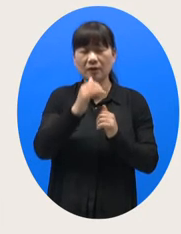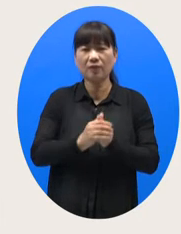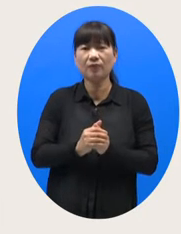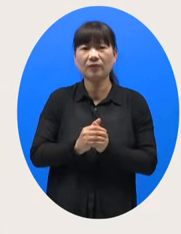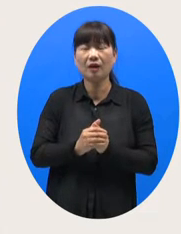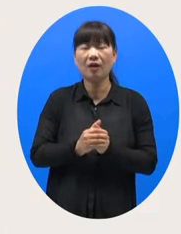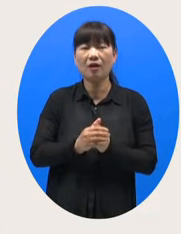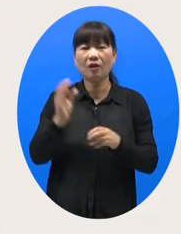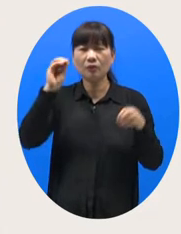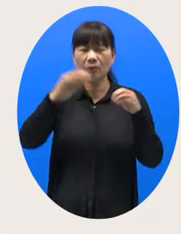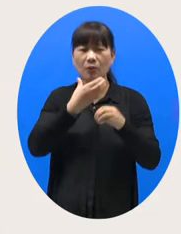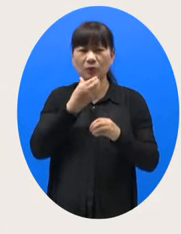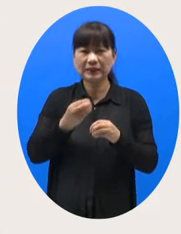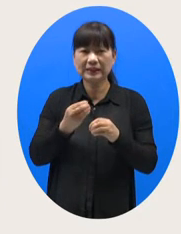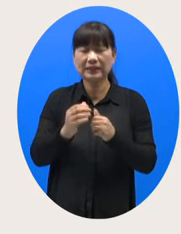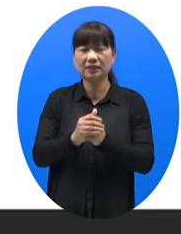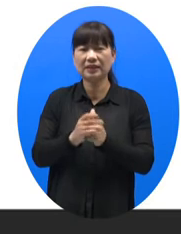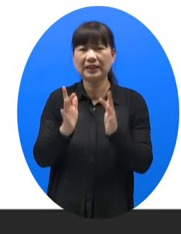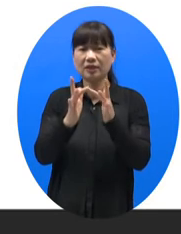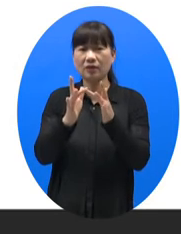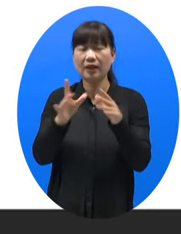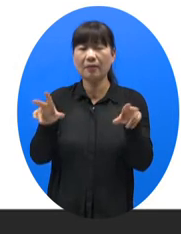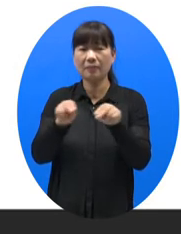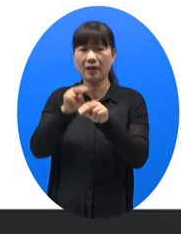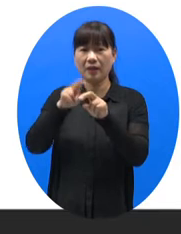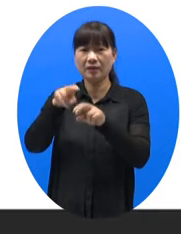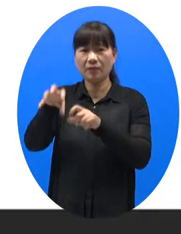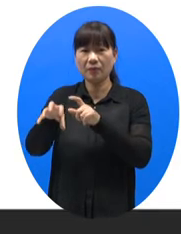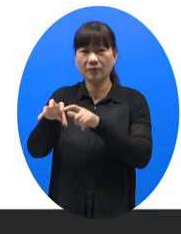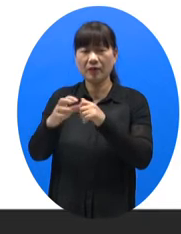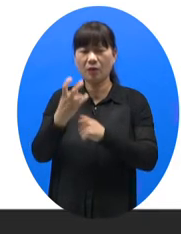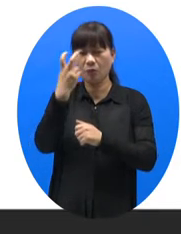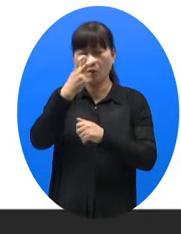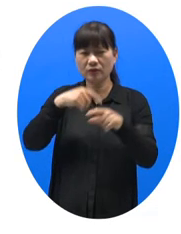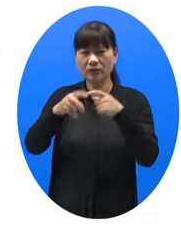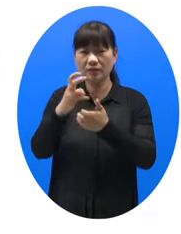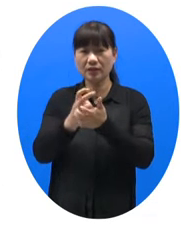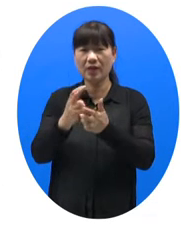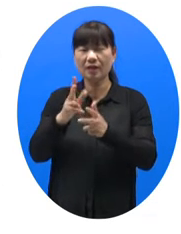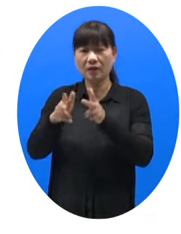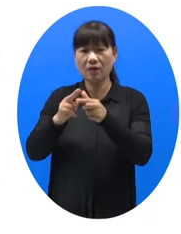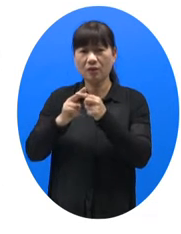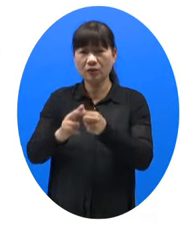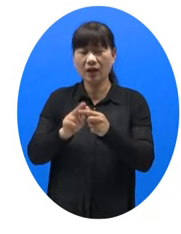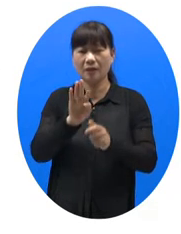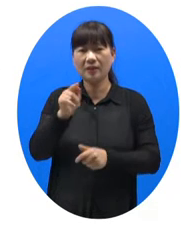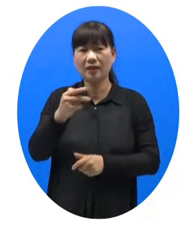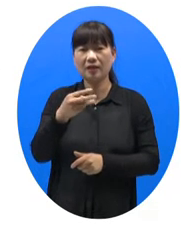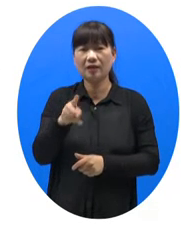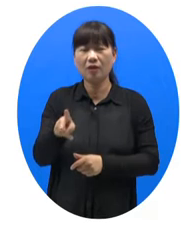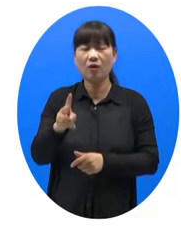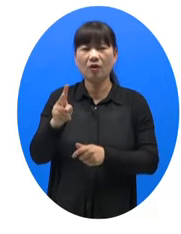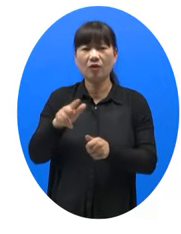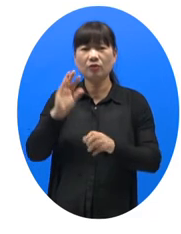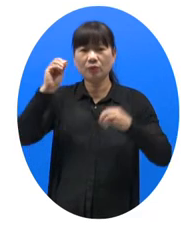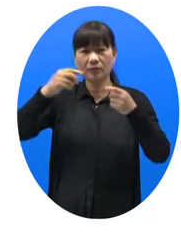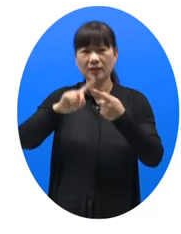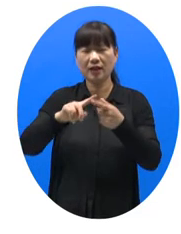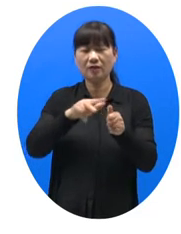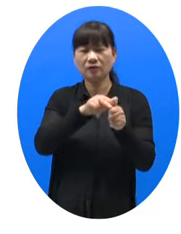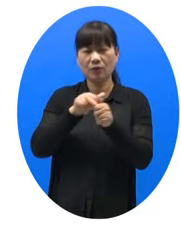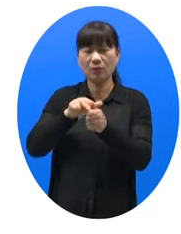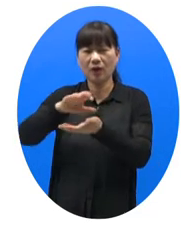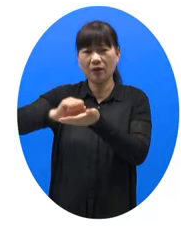경기도 동물보호 복지 플랫폼은 동물보호 복지 정책 및 사업과 반려동물에 대한 정보를 공유할 수 있는